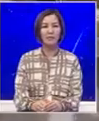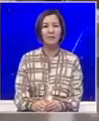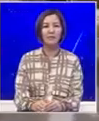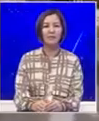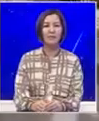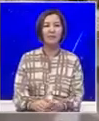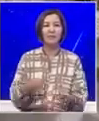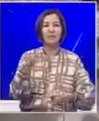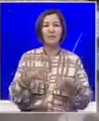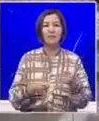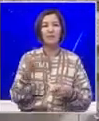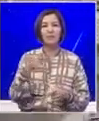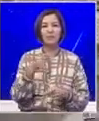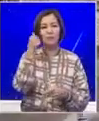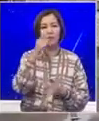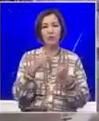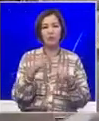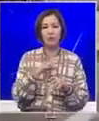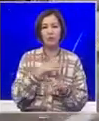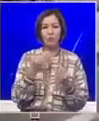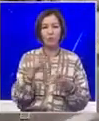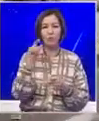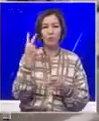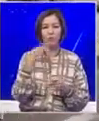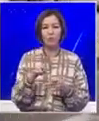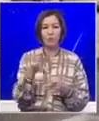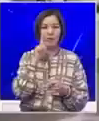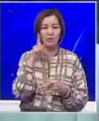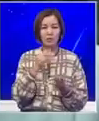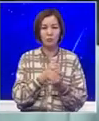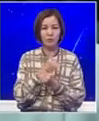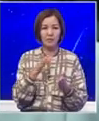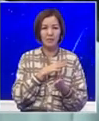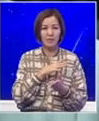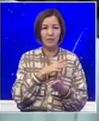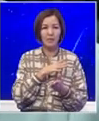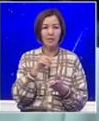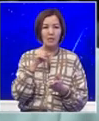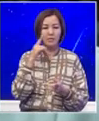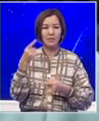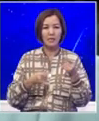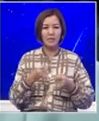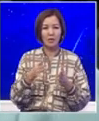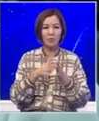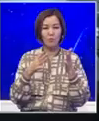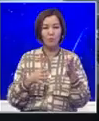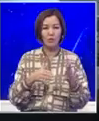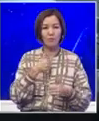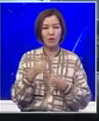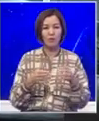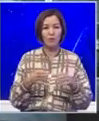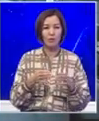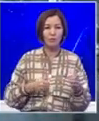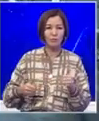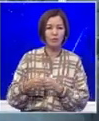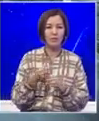Түркістан телеарнасы 2021 жылы құрылды. Бүгінде 120-дан аса маман жұмыс істейді. Жасарына болса да үлкен телевизиялық байқауда топ жарды.